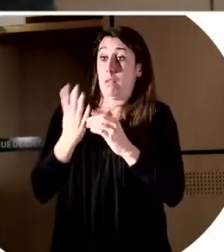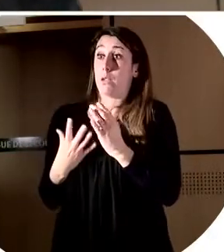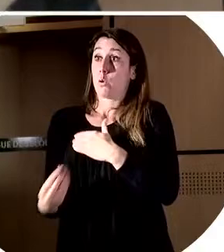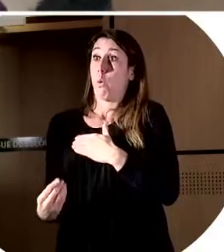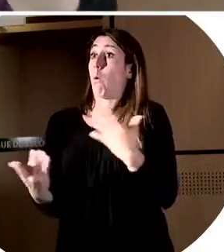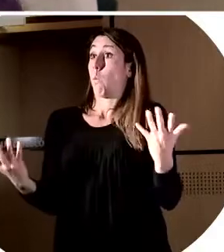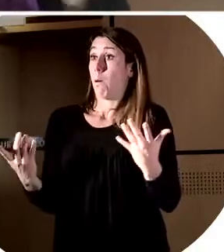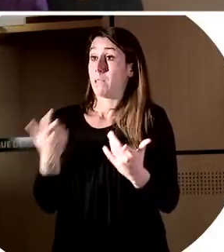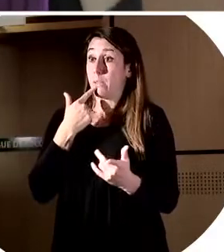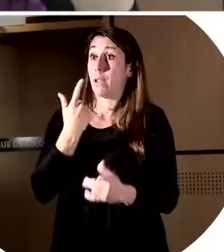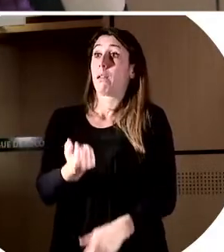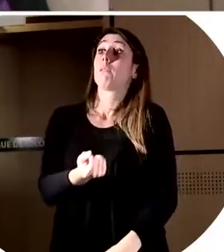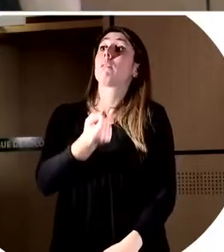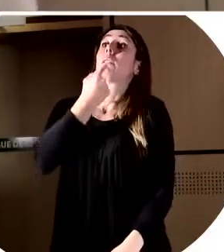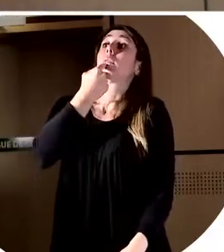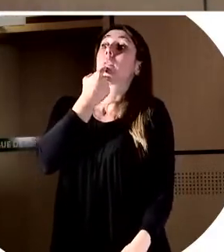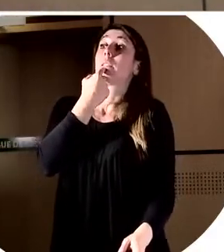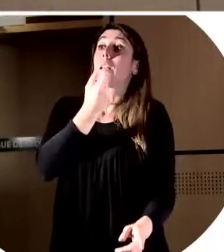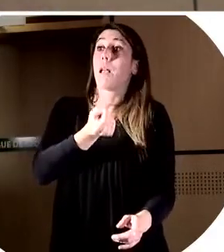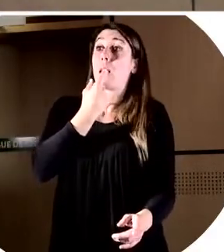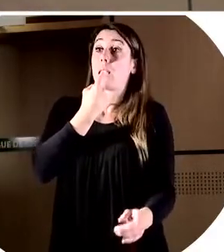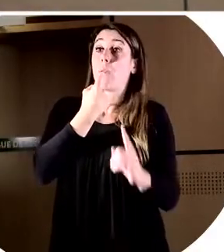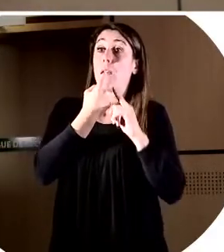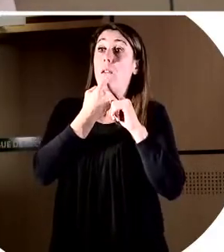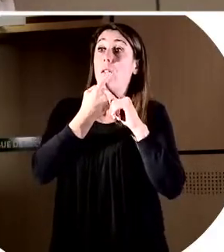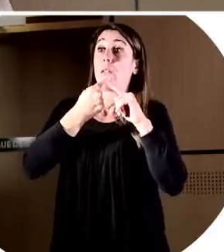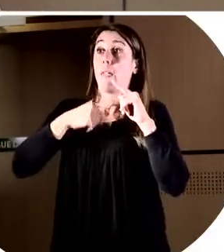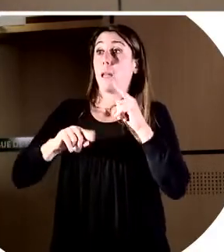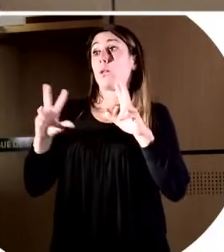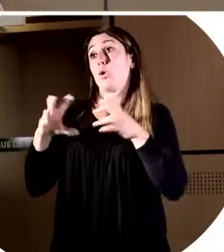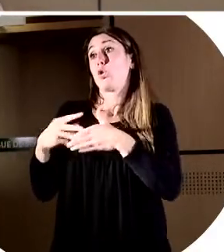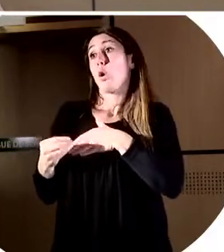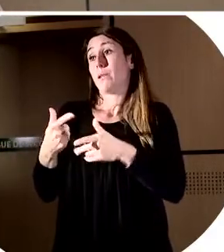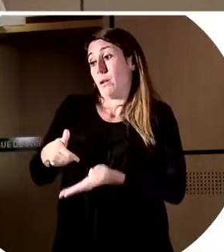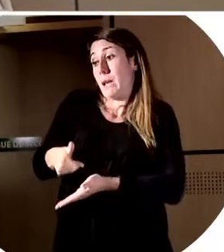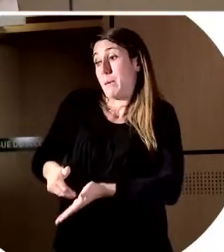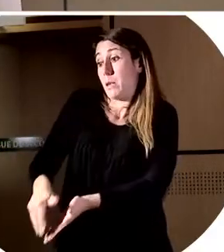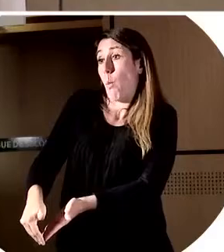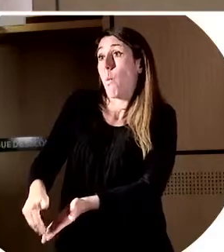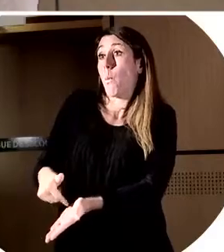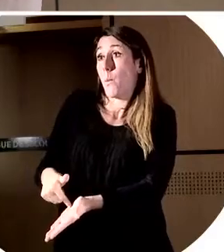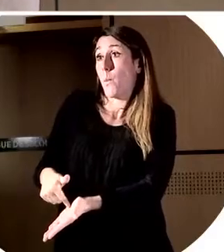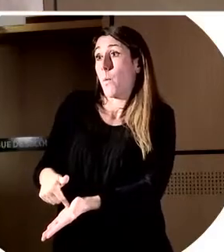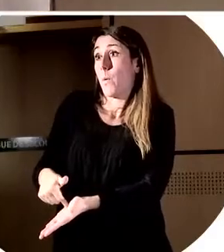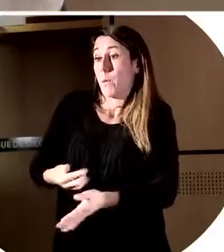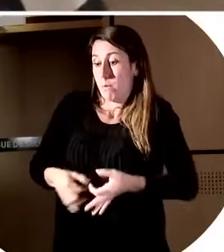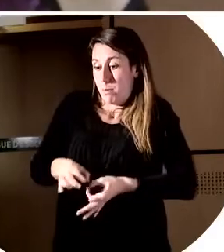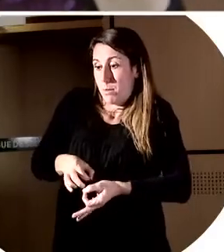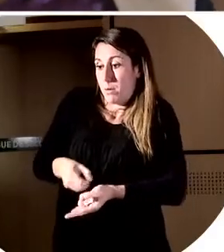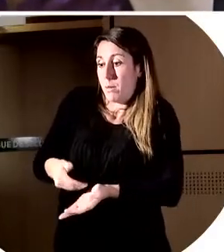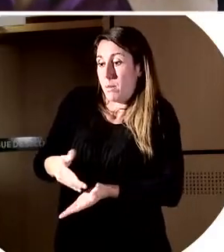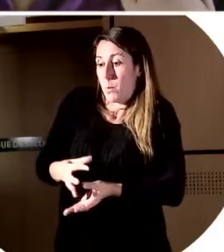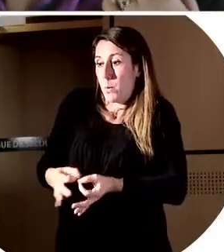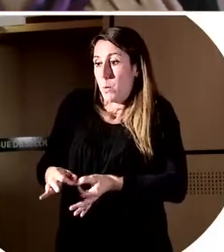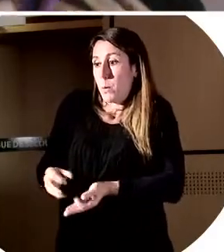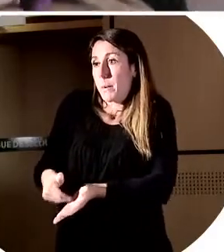du médicament, donc l'absorption du médicament, et ce qui sort, c'est l'élimination du médicament. L'élimination du